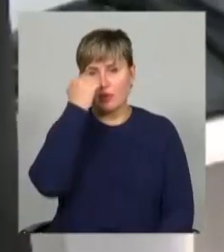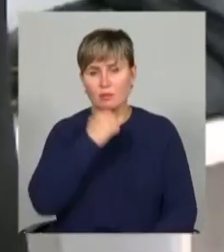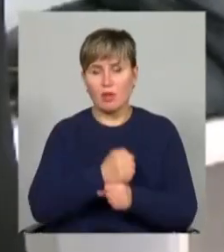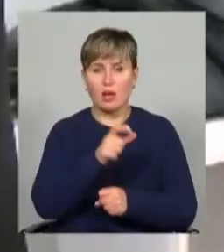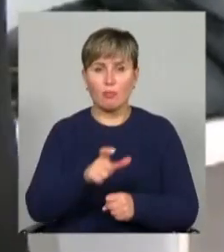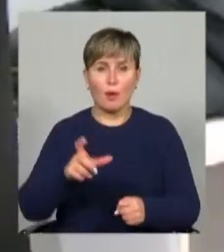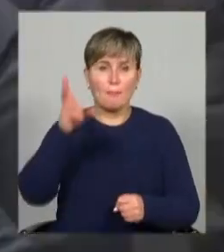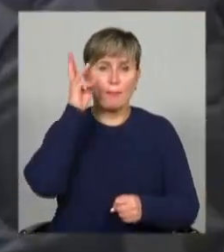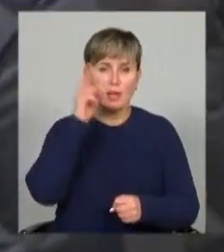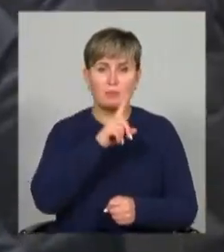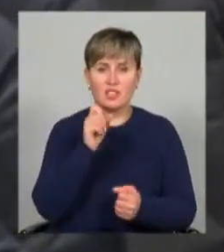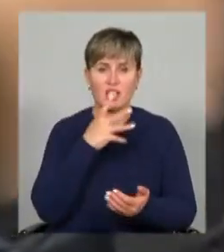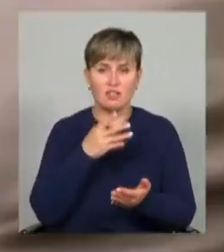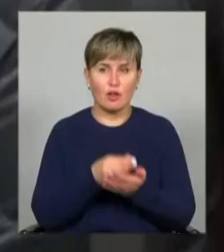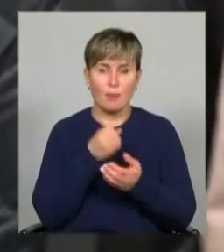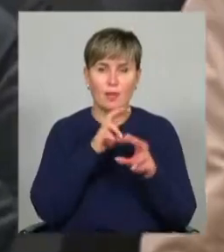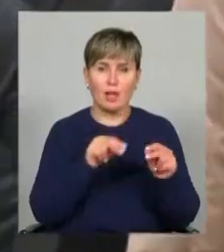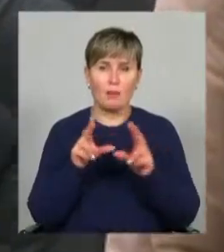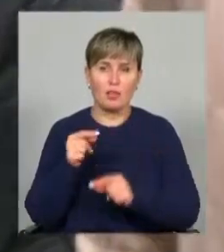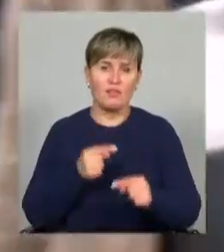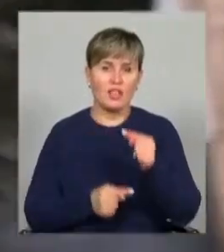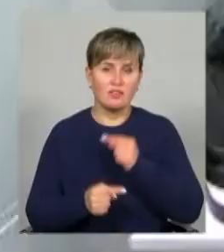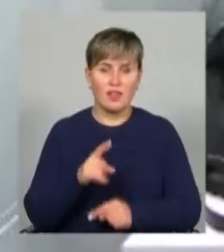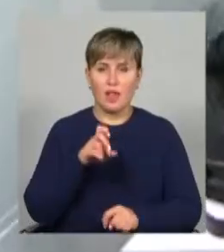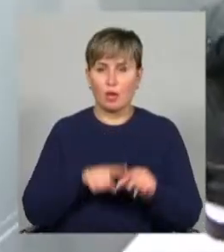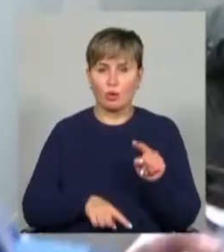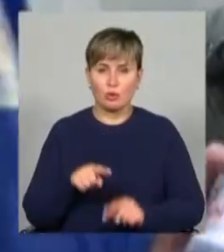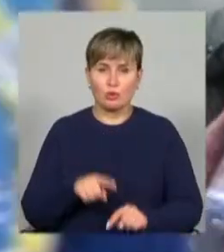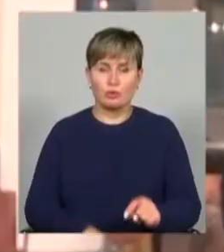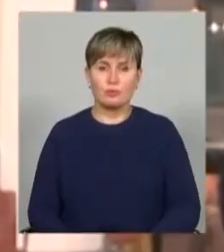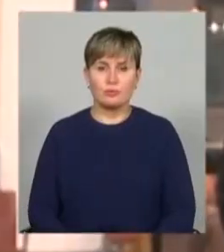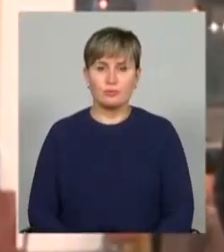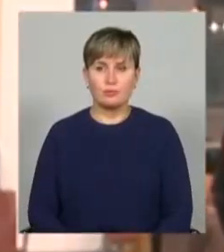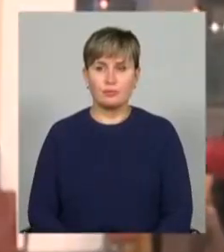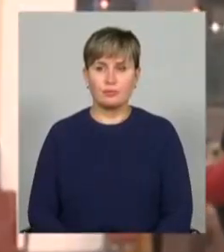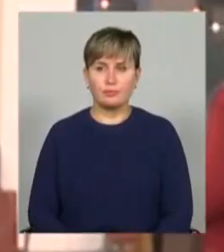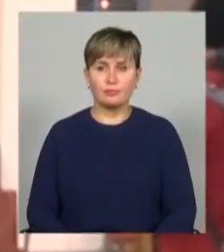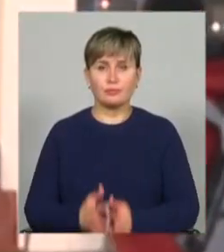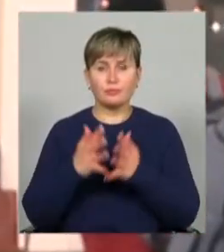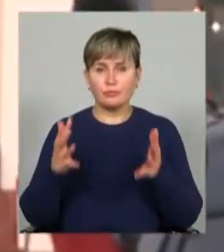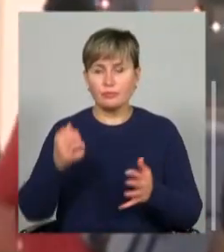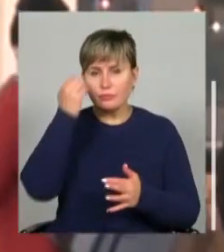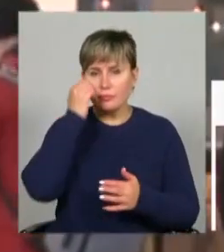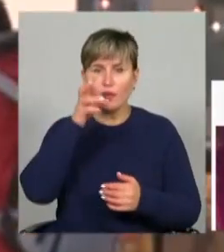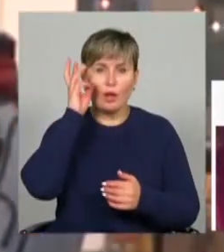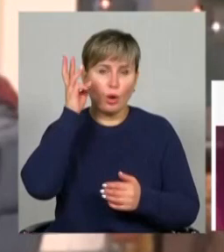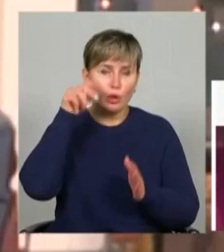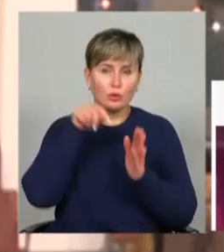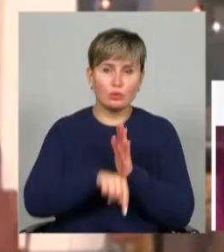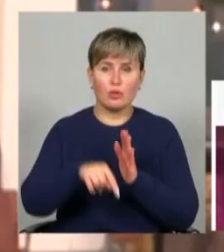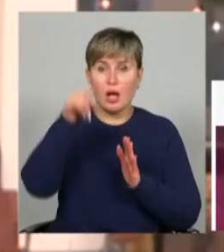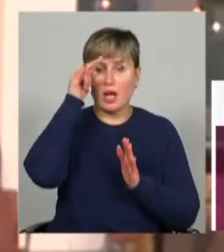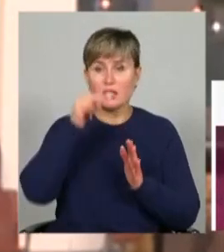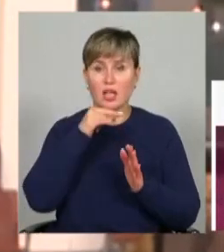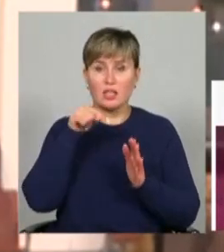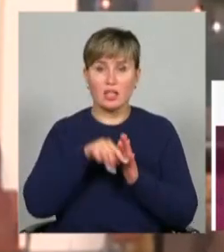работникам посольств за свое благополучное возвращение на родину. Большая благодарность именно консульству и посольству Казахстана